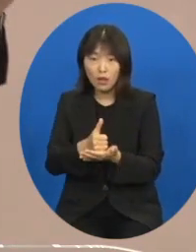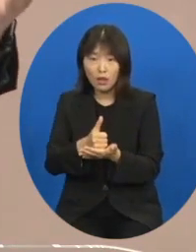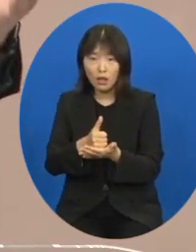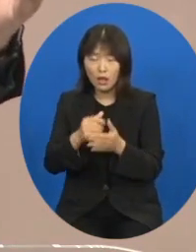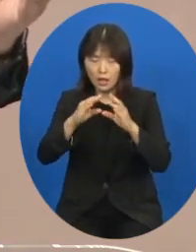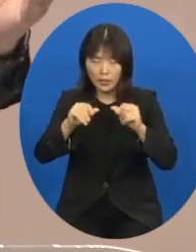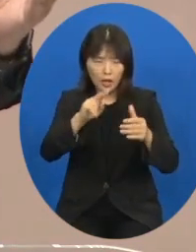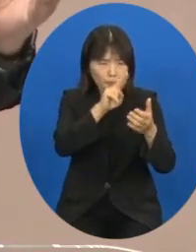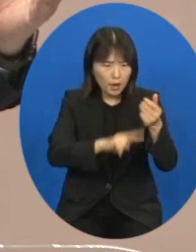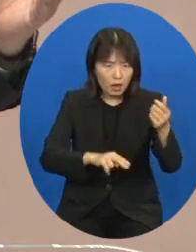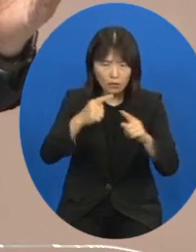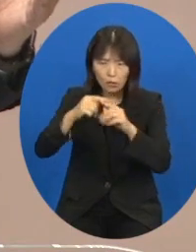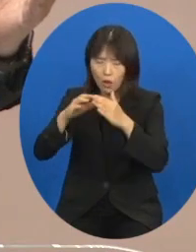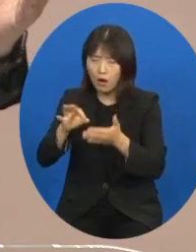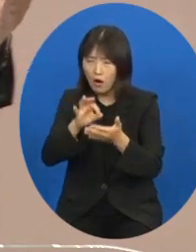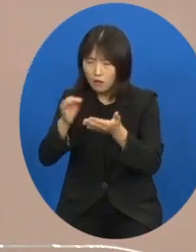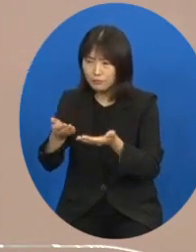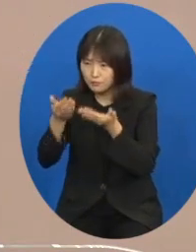교회 헌금했는데